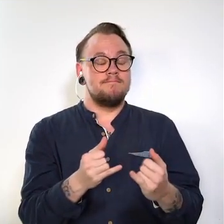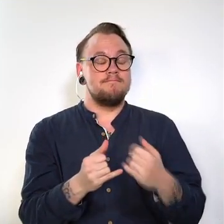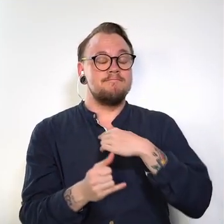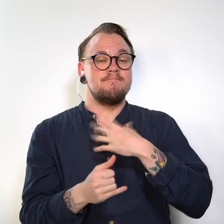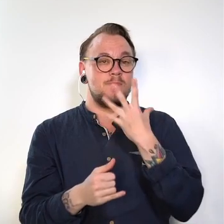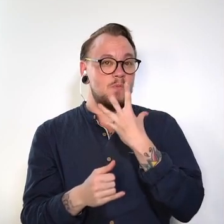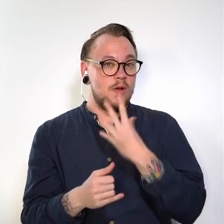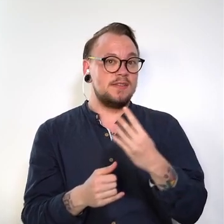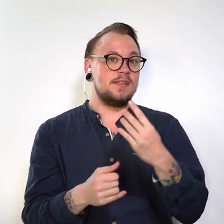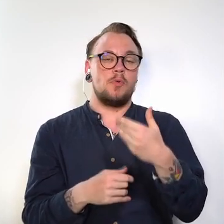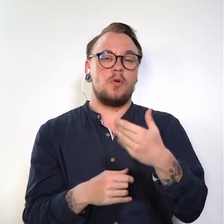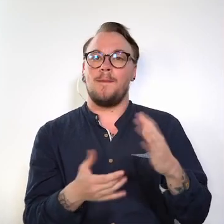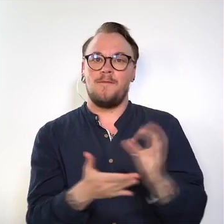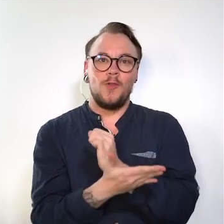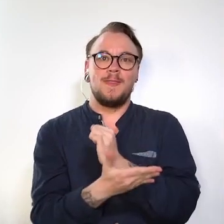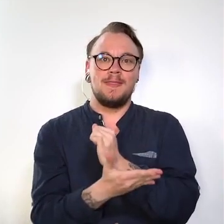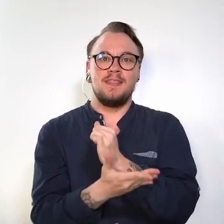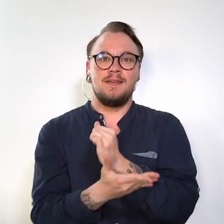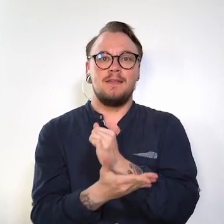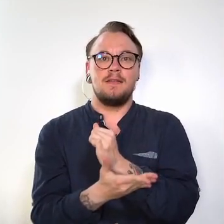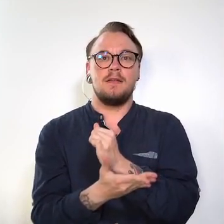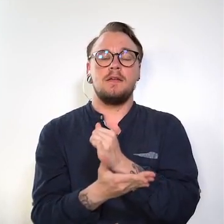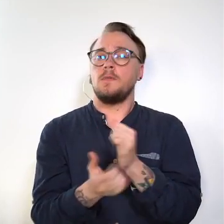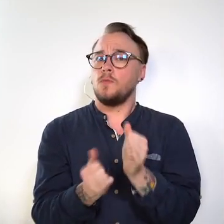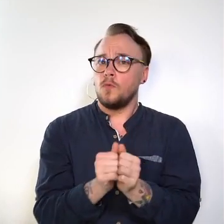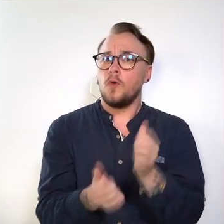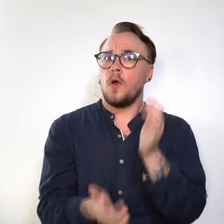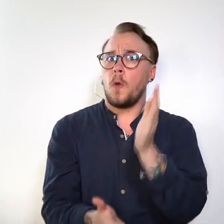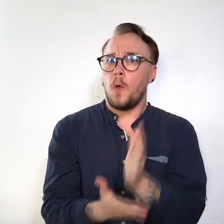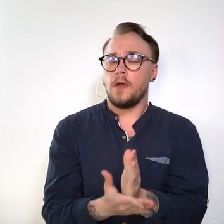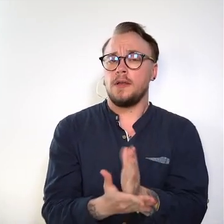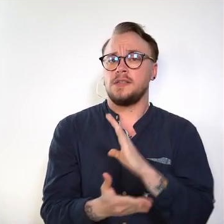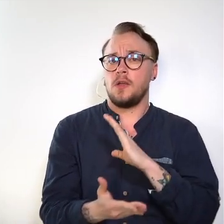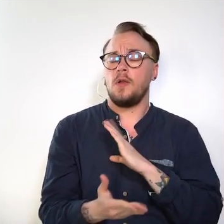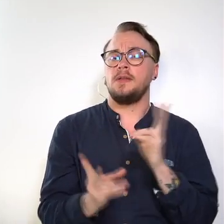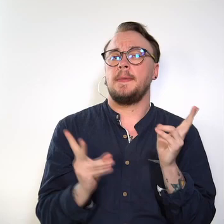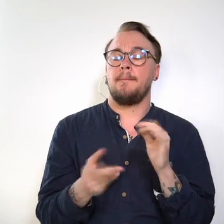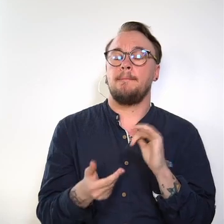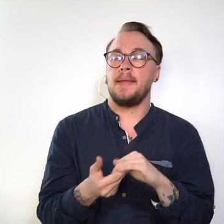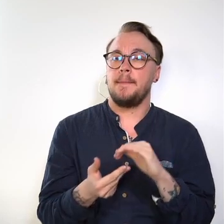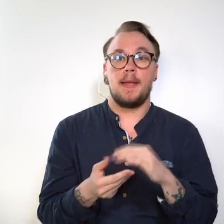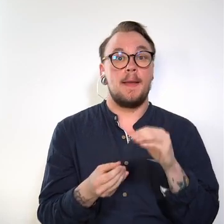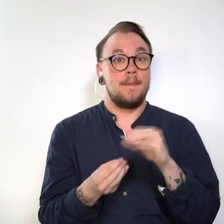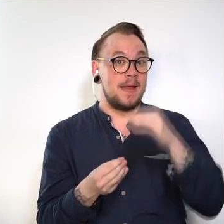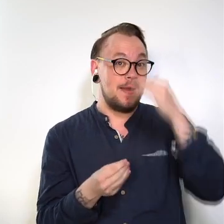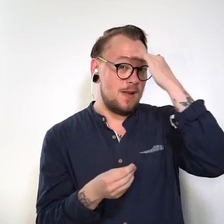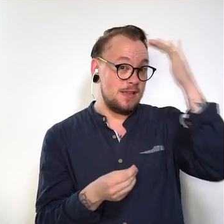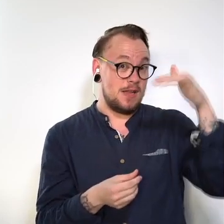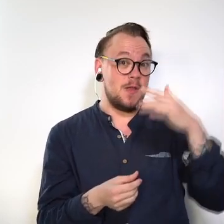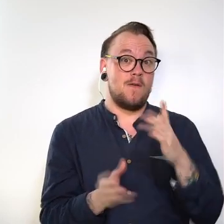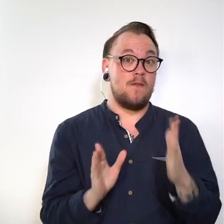muodostui suhteellisen onnistunut itse asiassa, mutta siinä oli ihan oikeasti tämmöinen medikalisaation vakava riski